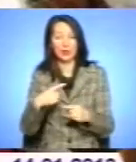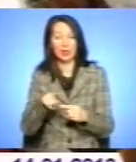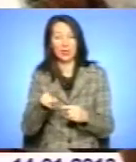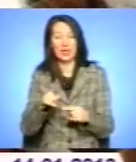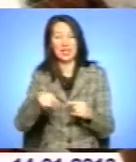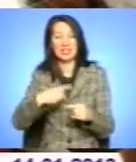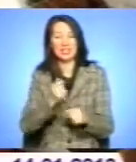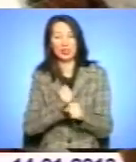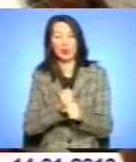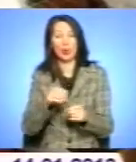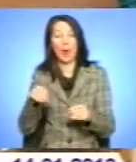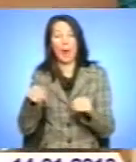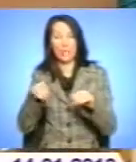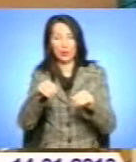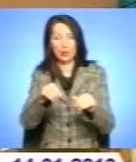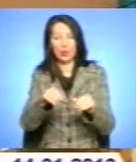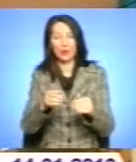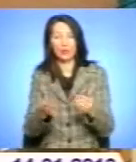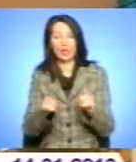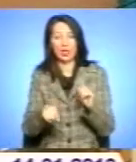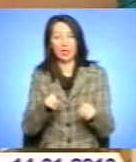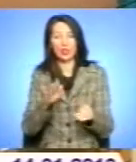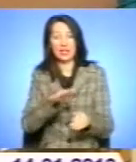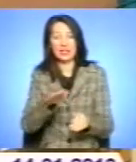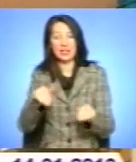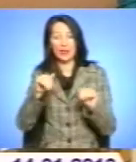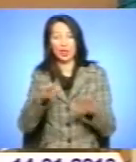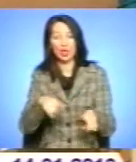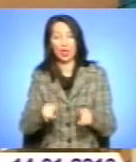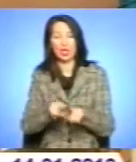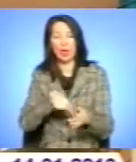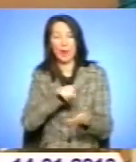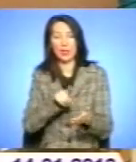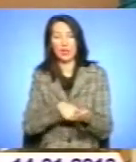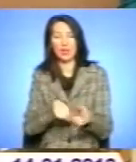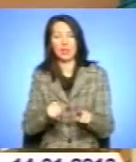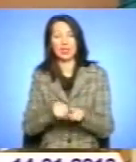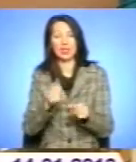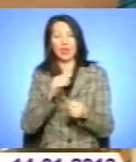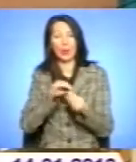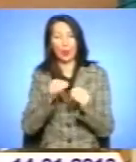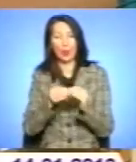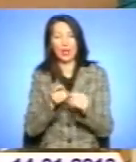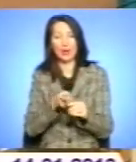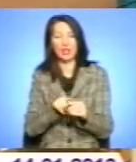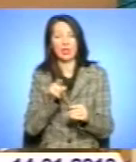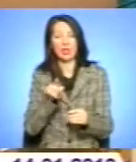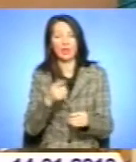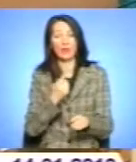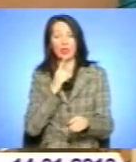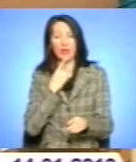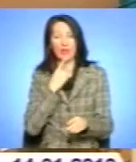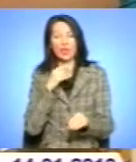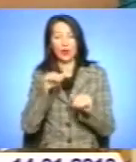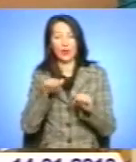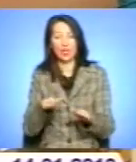в піску, в пісочниці, іноді діти вирішують такі питання і такі проблеми, які їм важко